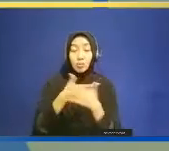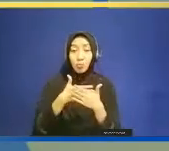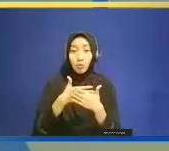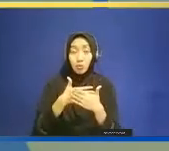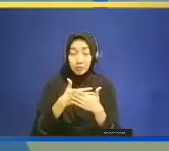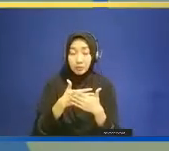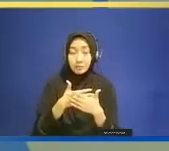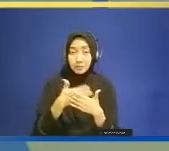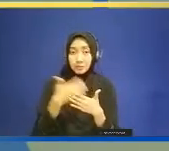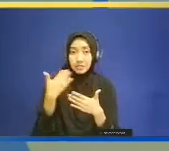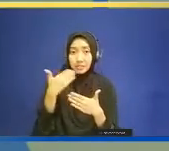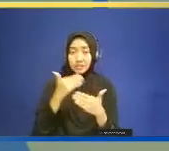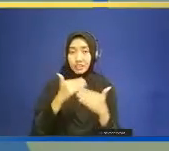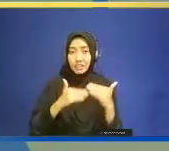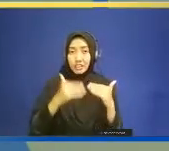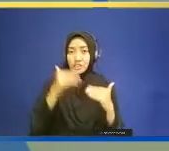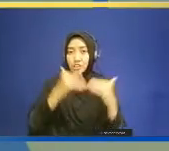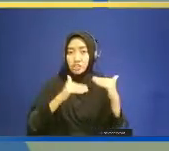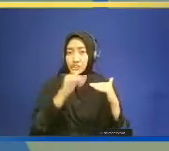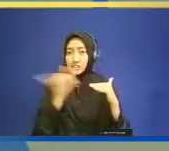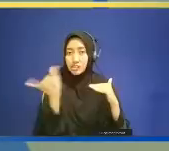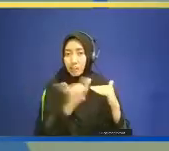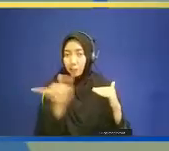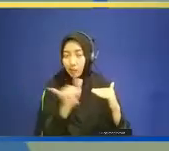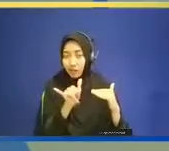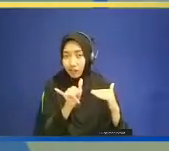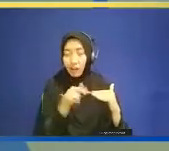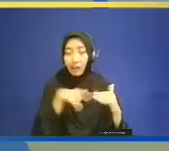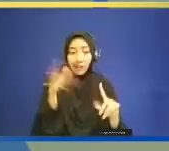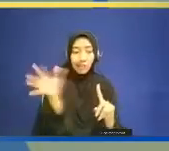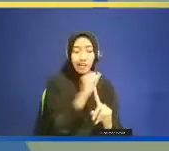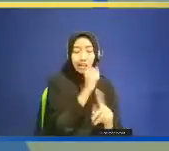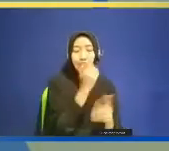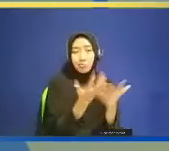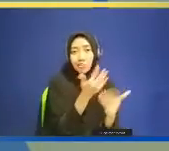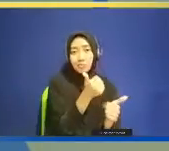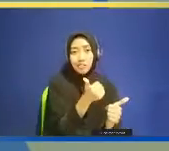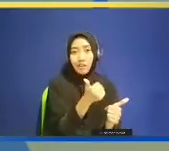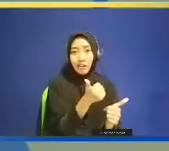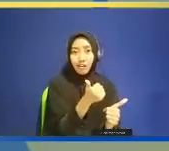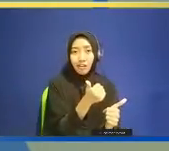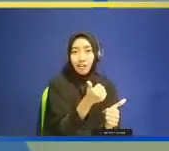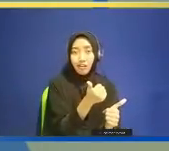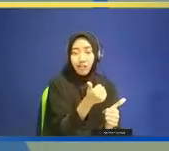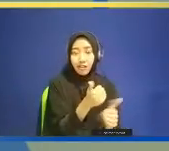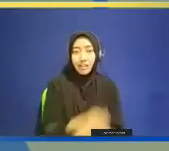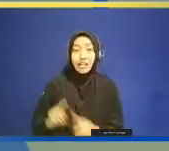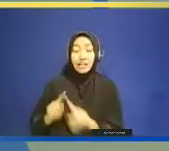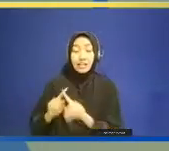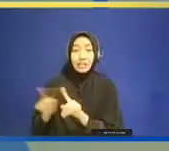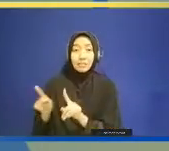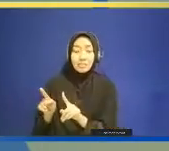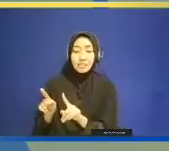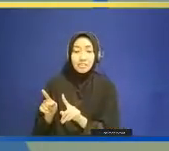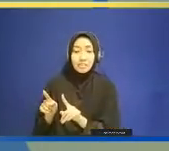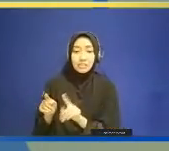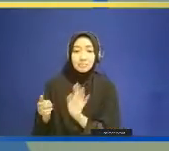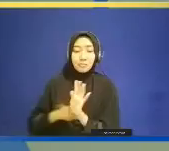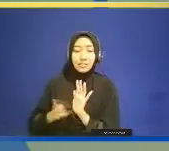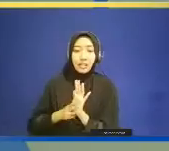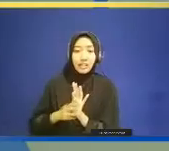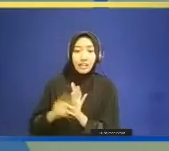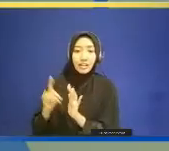hal itu konstan atau sama Shakira target itu mungkin tetapi Andini ada satu masalah